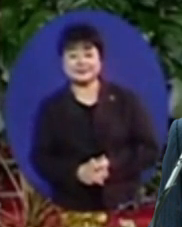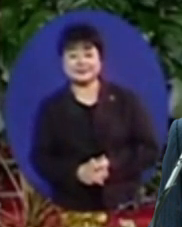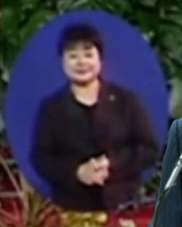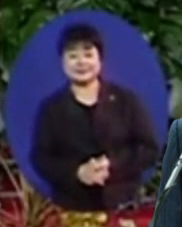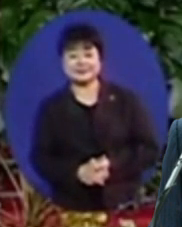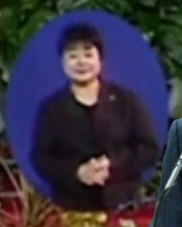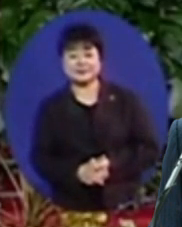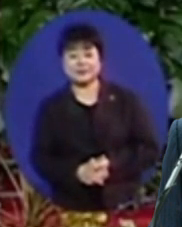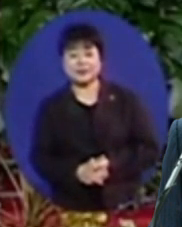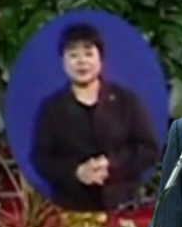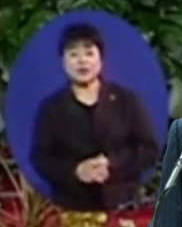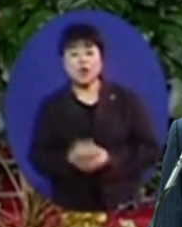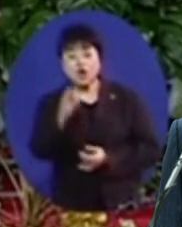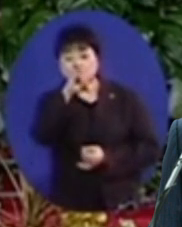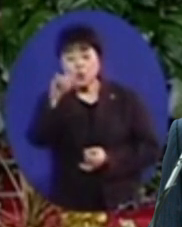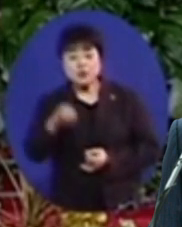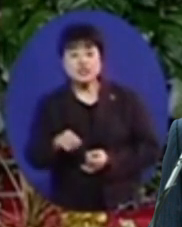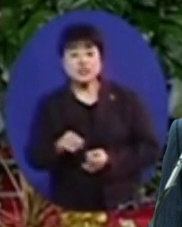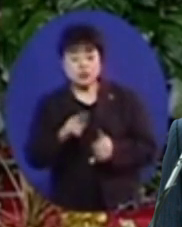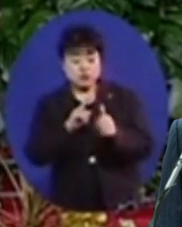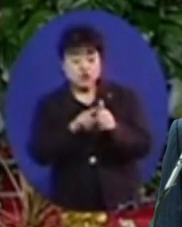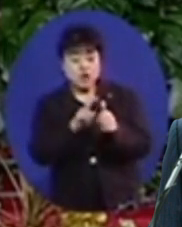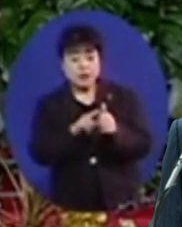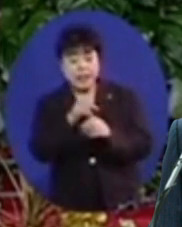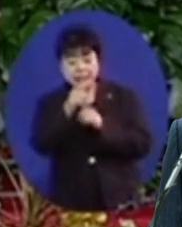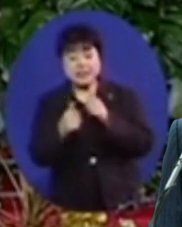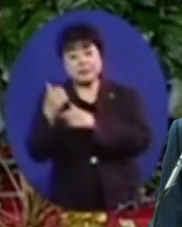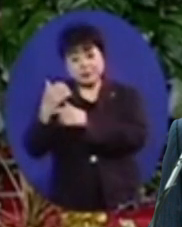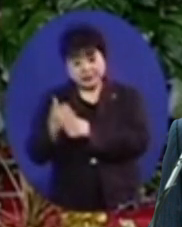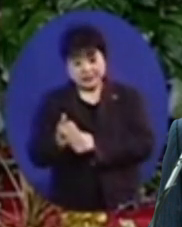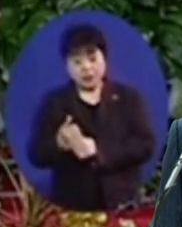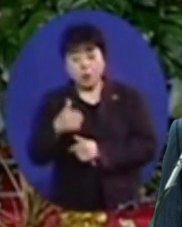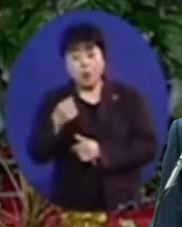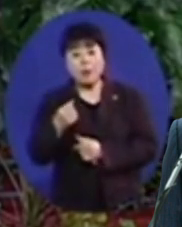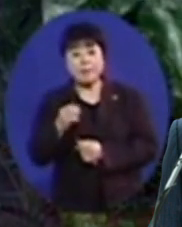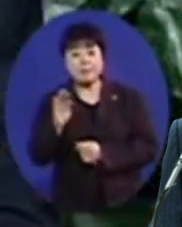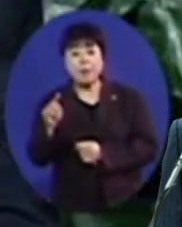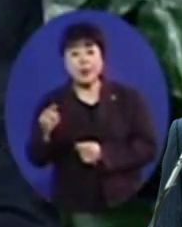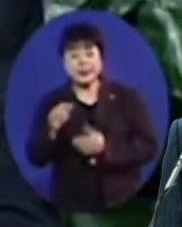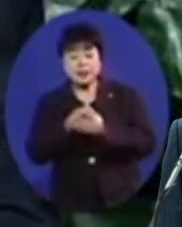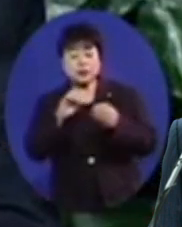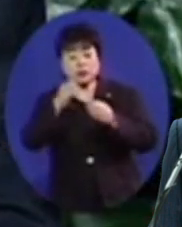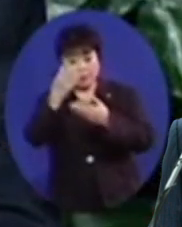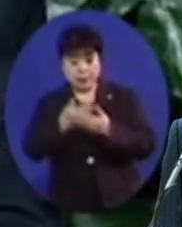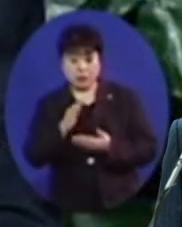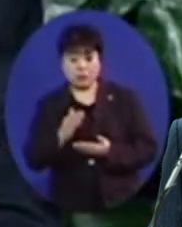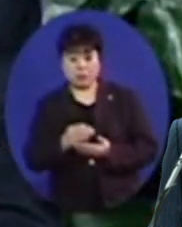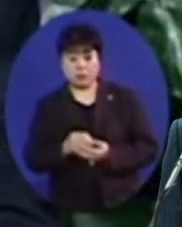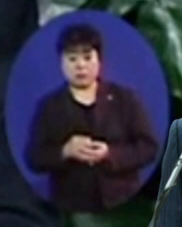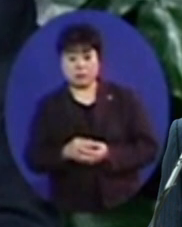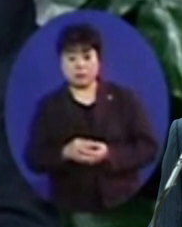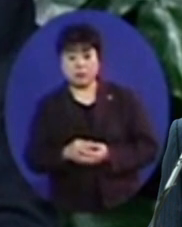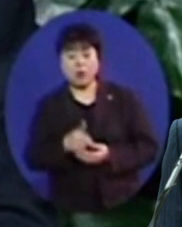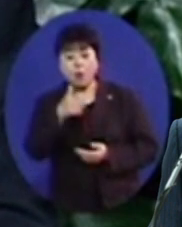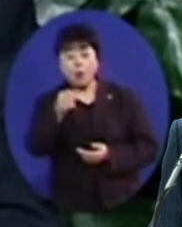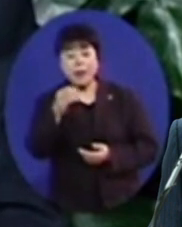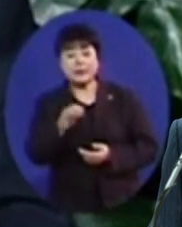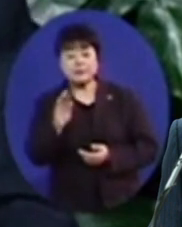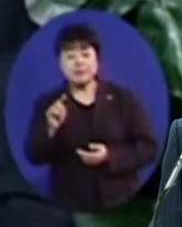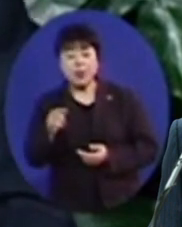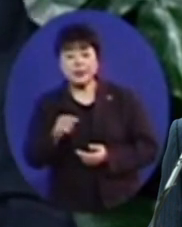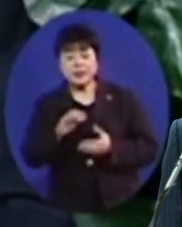조지 뮬러는 하나님을 의지하고 하나님께 기도해서 5만 번 응답을 받았습니다. 한평생에 5만 번 응답을